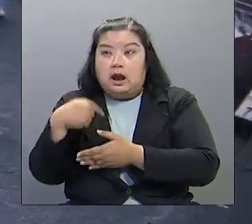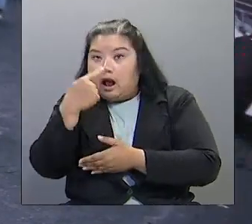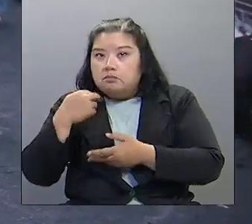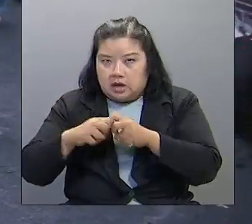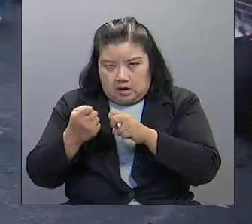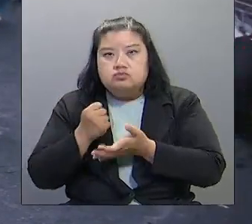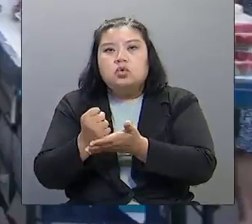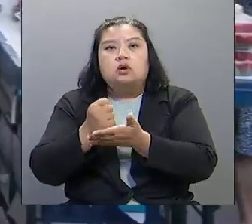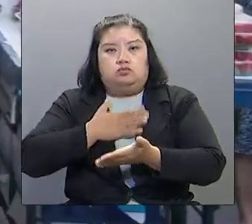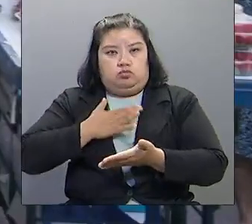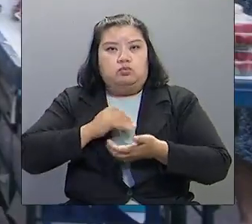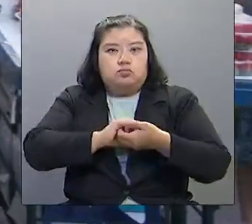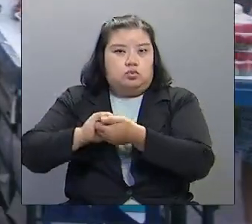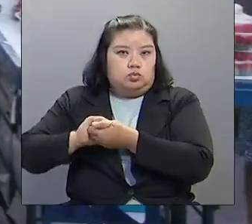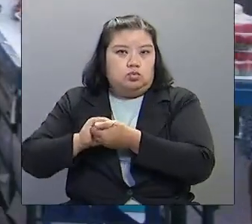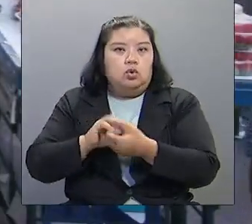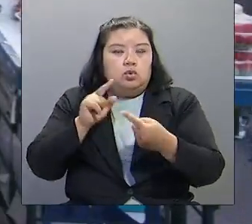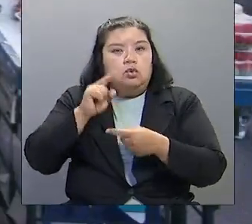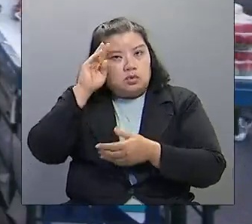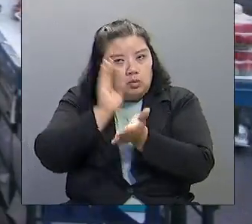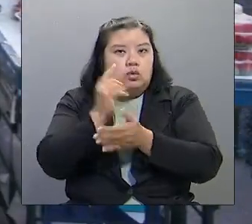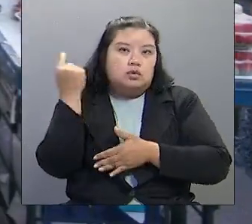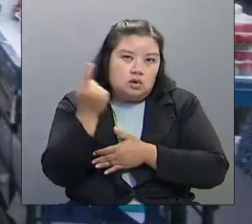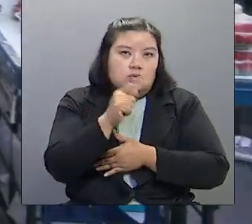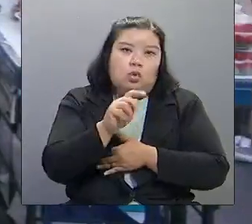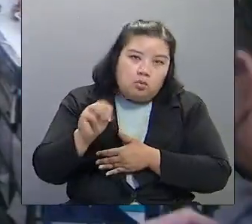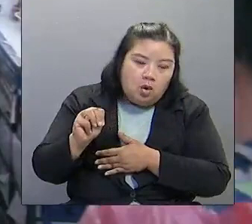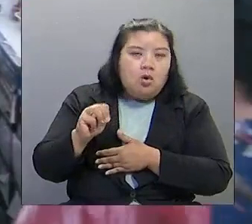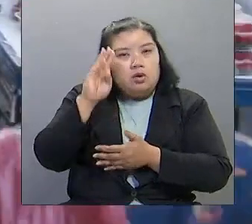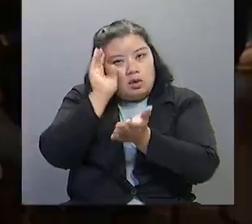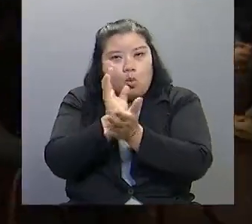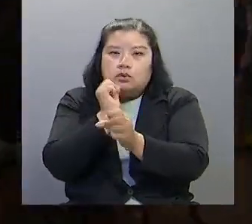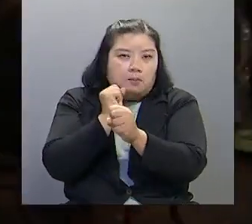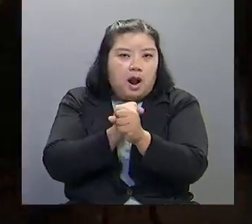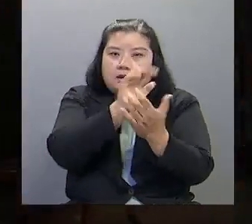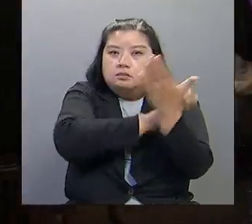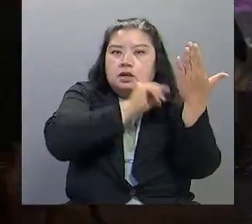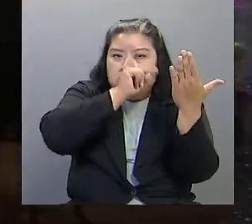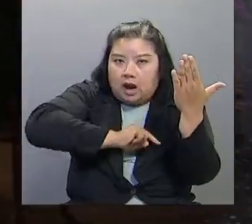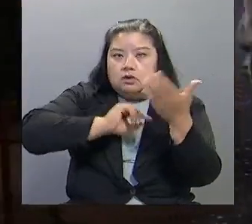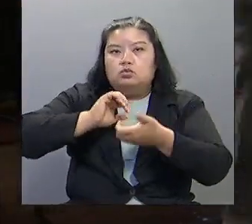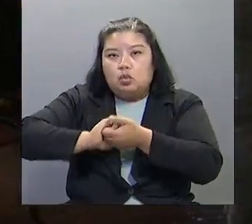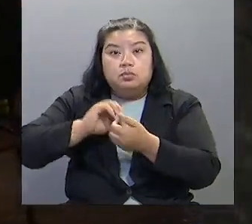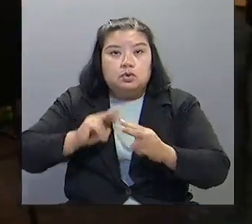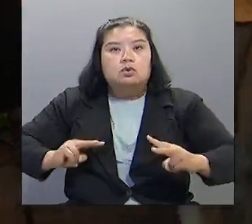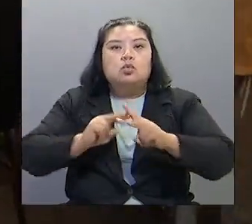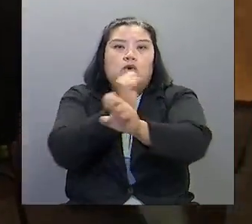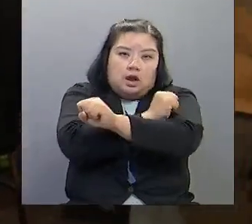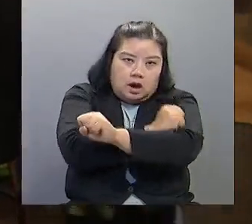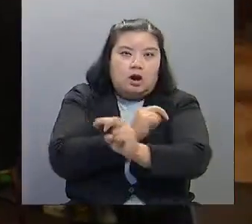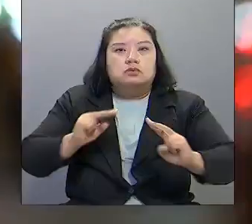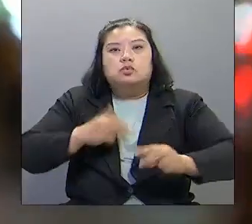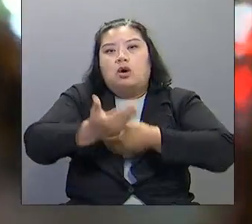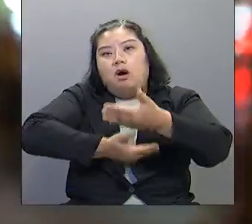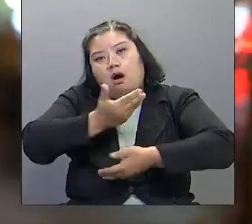โดยให้สำนักงานตรวจคนเข้าเมืองตำรวจท่องเที่ยวสันติบาลตำรวจในพื้นที่ร่วมกับหน่วยงานอย่างกระทรวงแรงงานกระทรวงพาณิชย์ไปตร